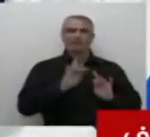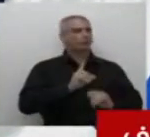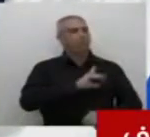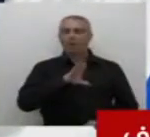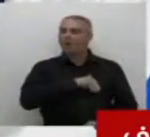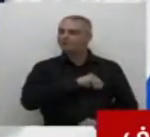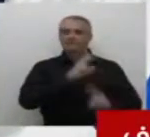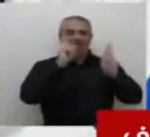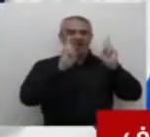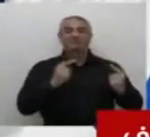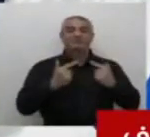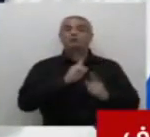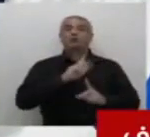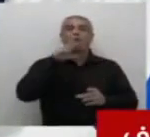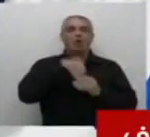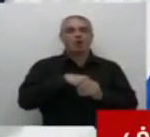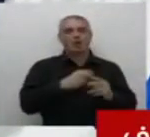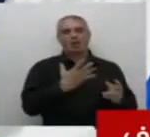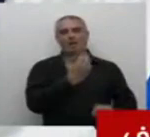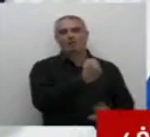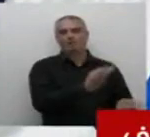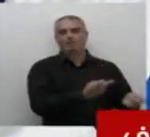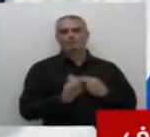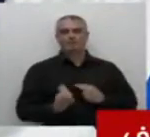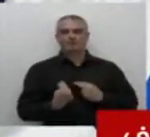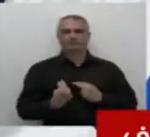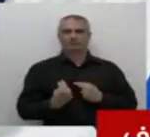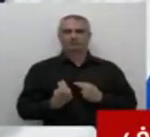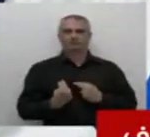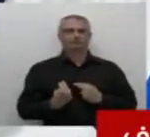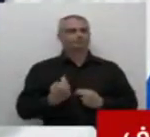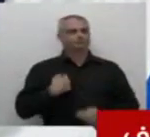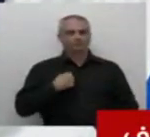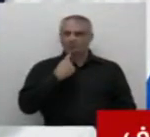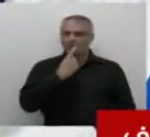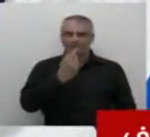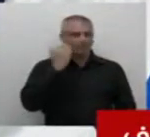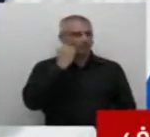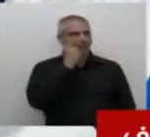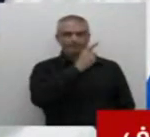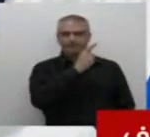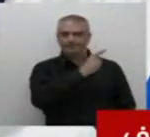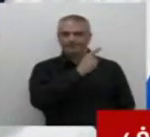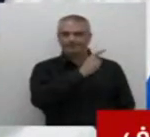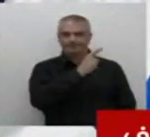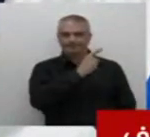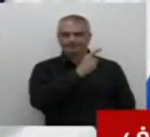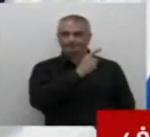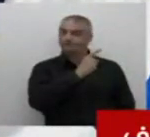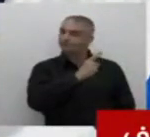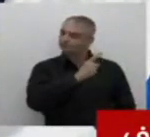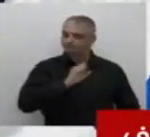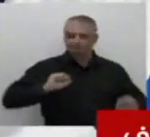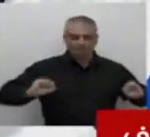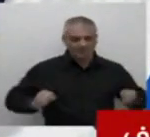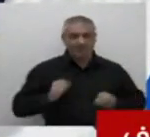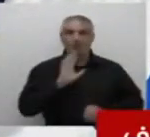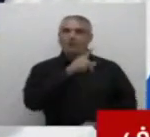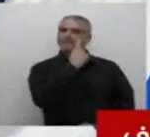واطالب بان ان تعارضوا اي وقف لاطلاق النار لا شمل اعاده المختطفين